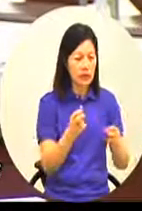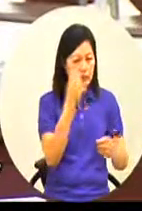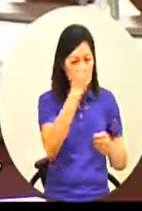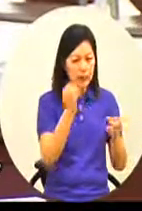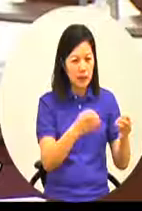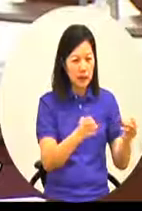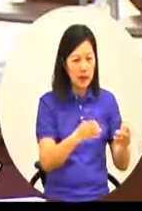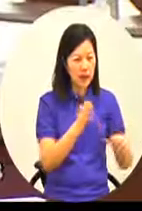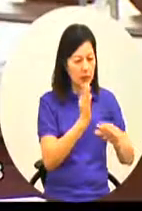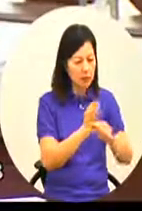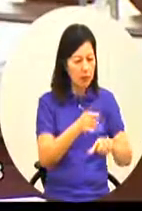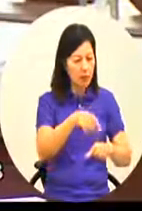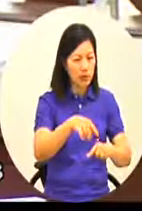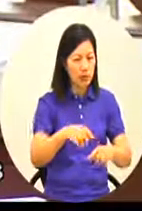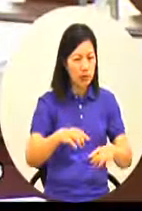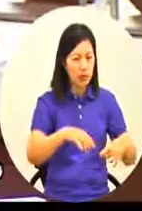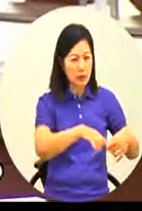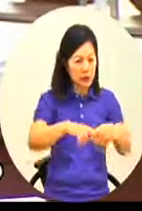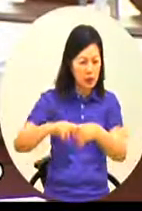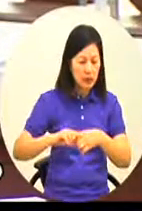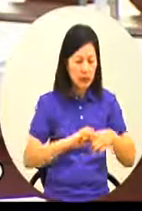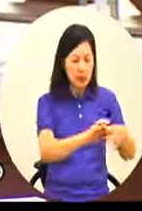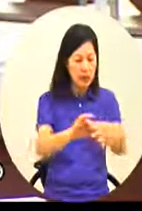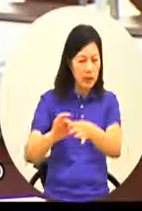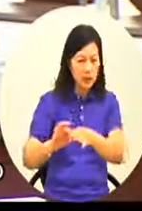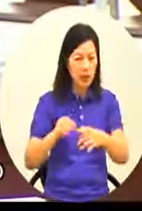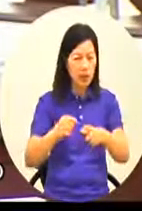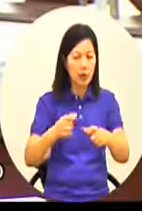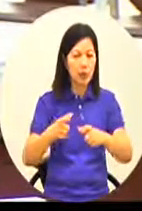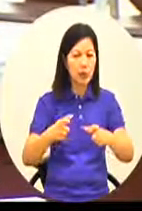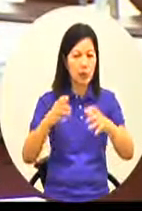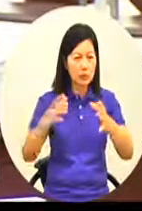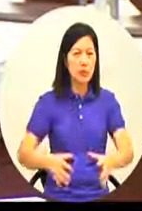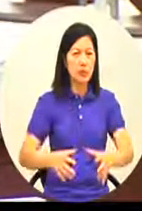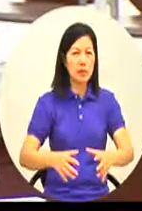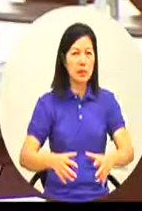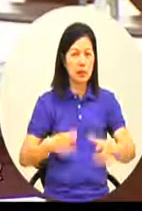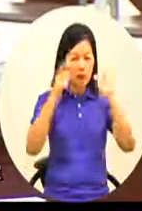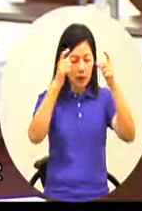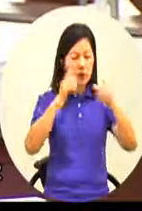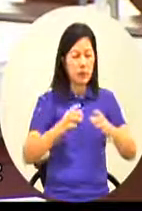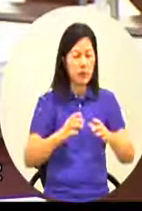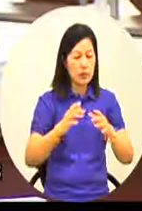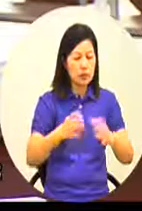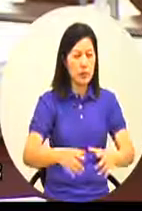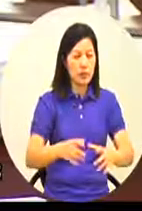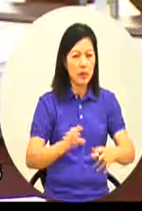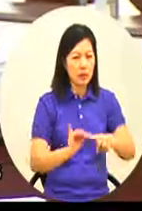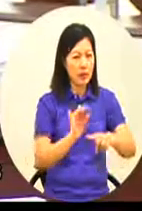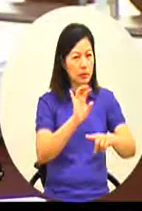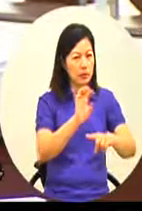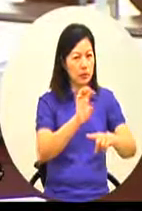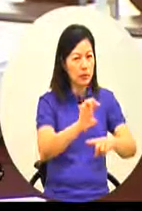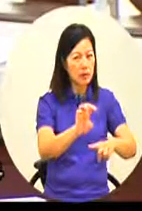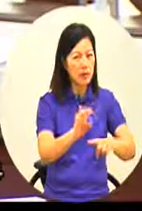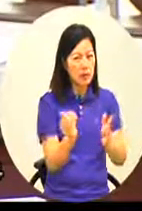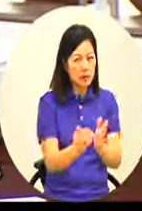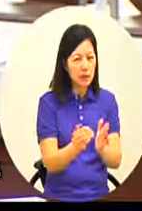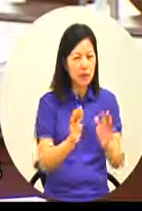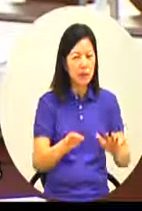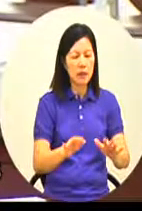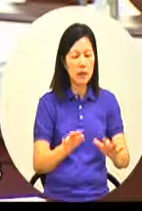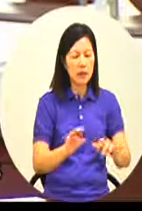这个当中咧，第一牵涉到公的开票，吼，公的开票咧，伫高院高雄间开票无四成嘛，即摆经开票，吼，开票